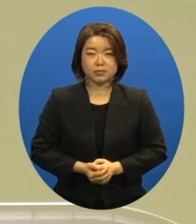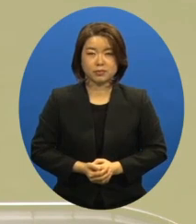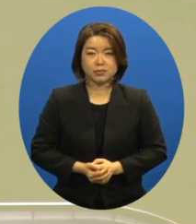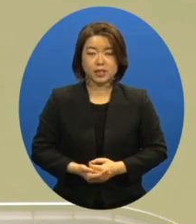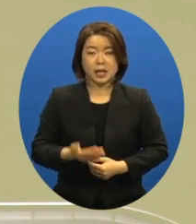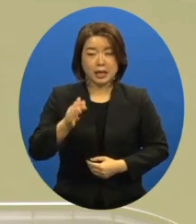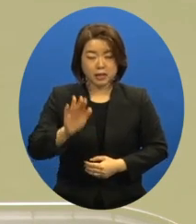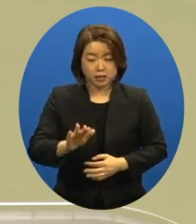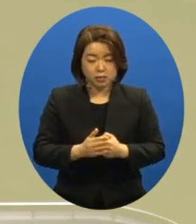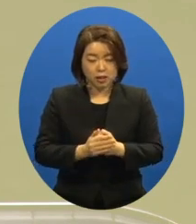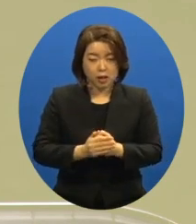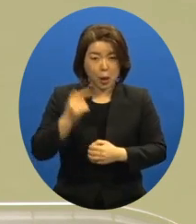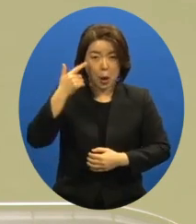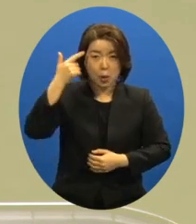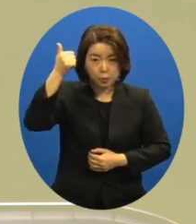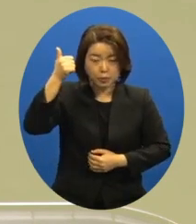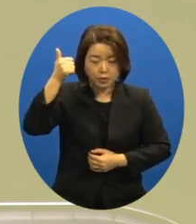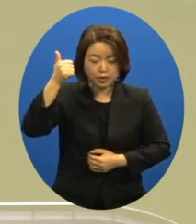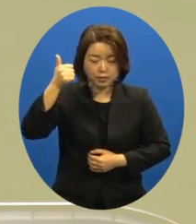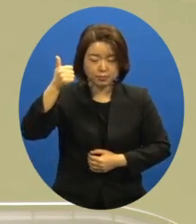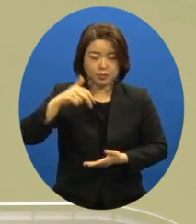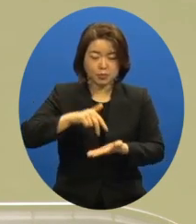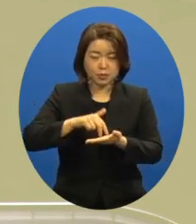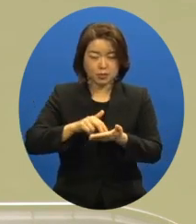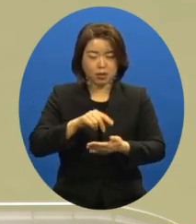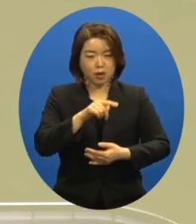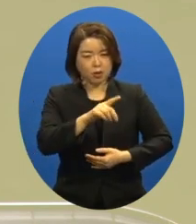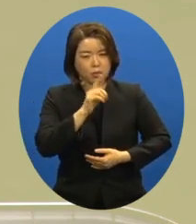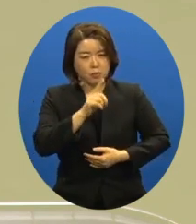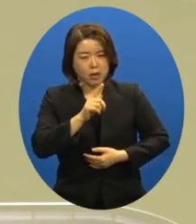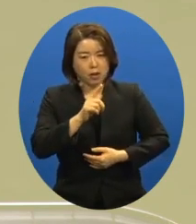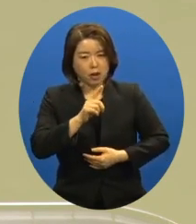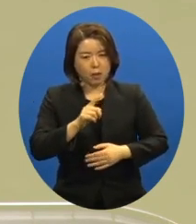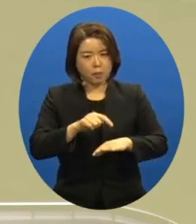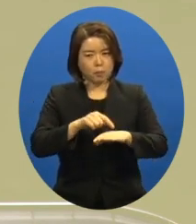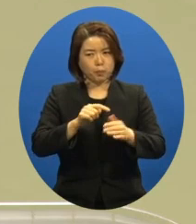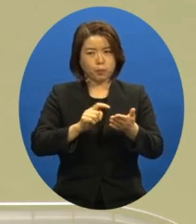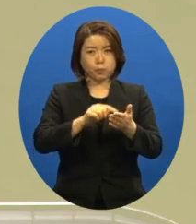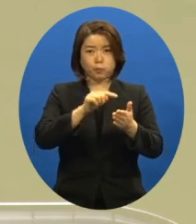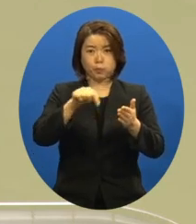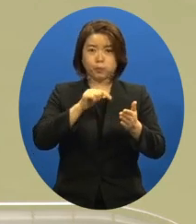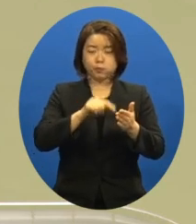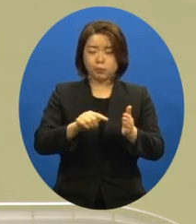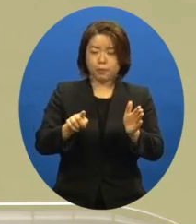근데 범브란트 목사님이 그 말이 마음에 믿어지기 시작하더라.